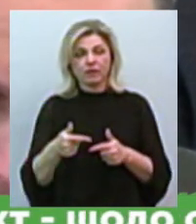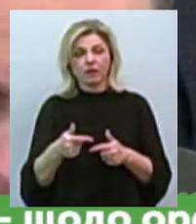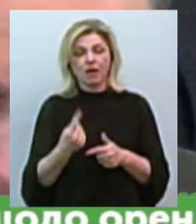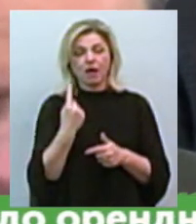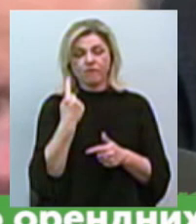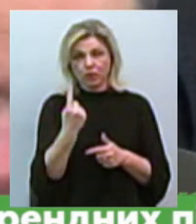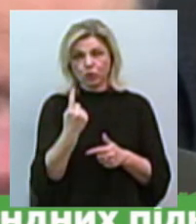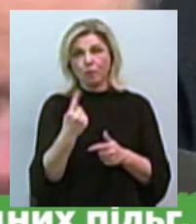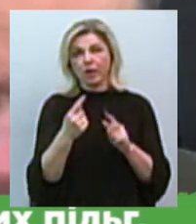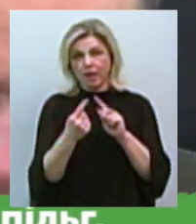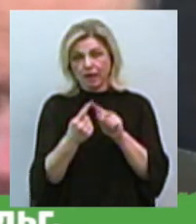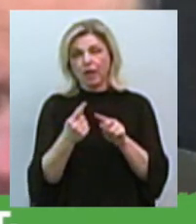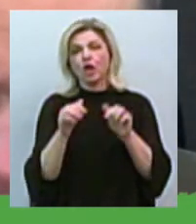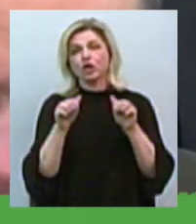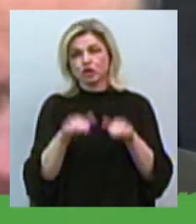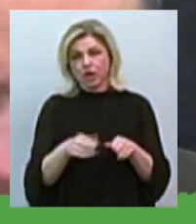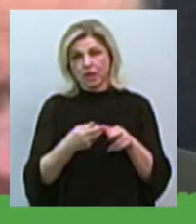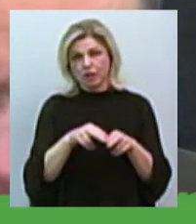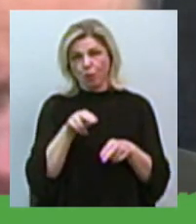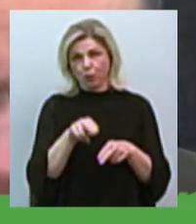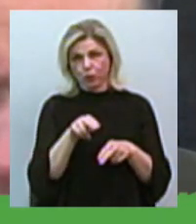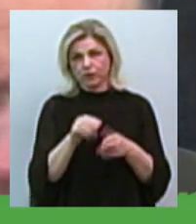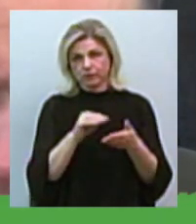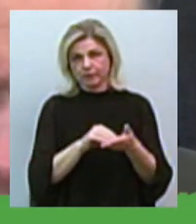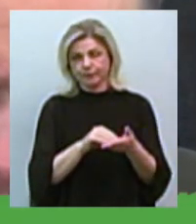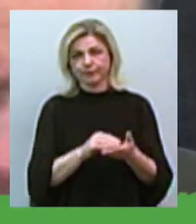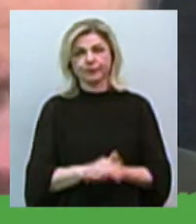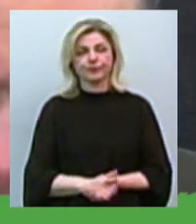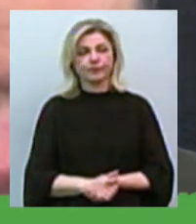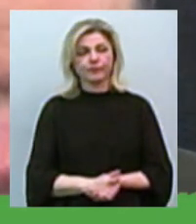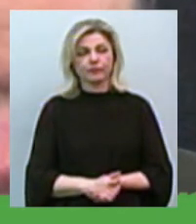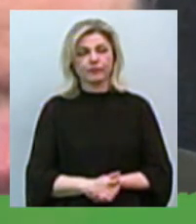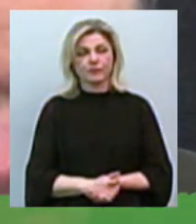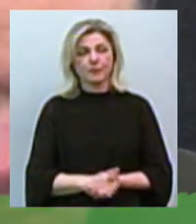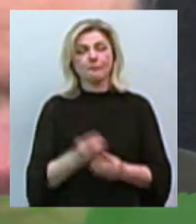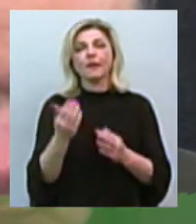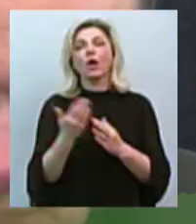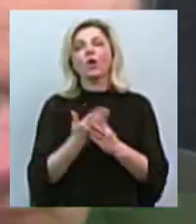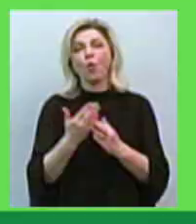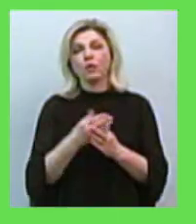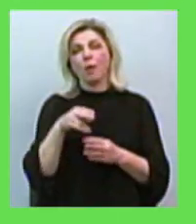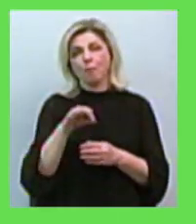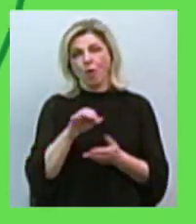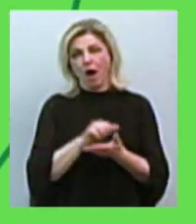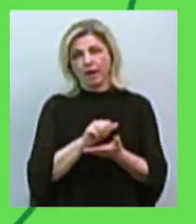одном этом же решении и этот пункт по, скажем так, льготам по аренде.